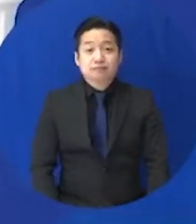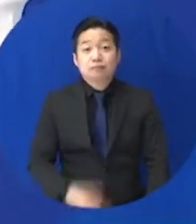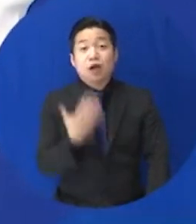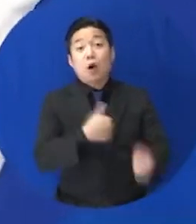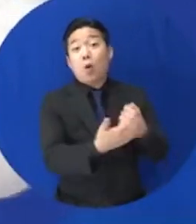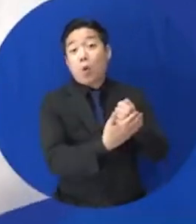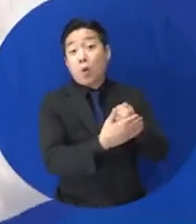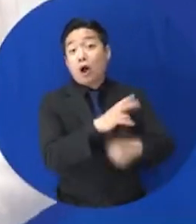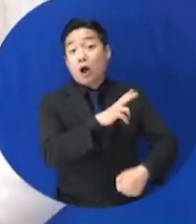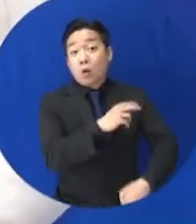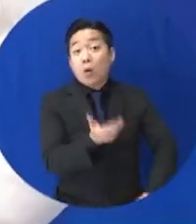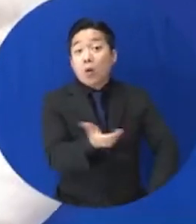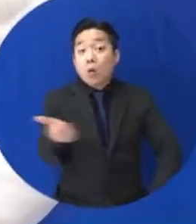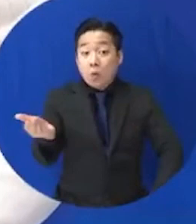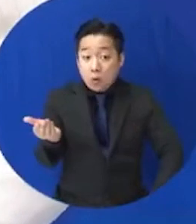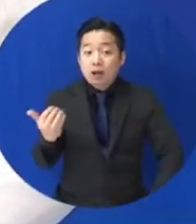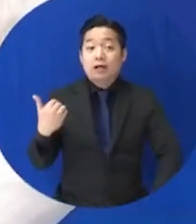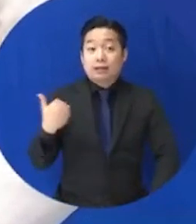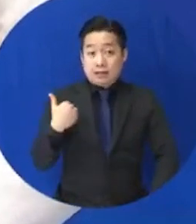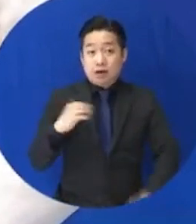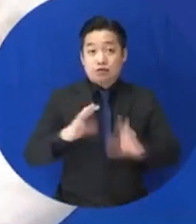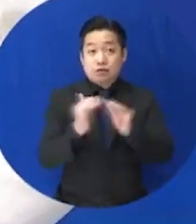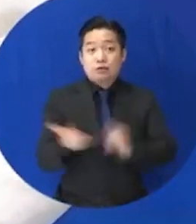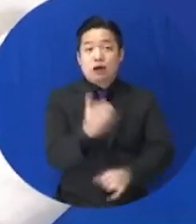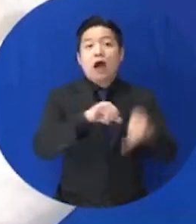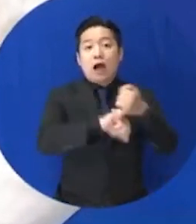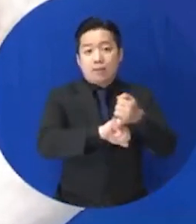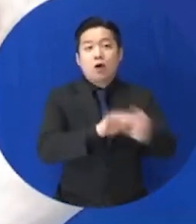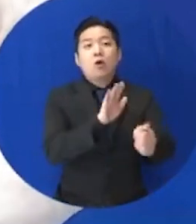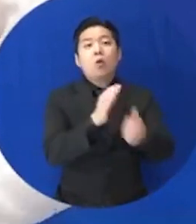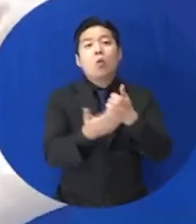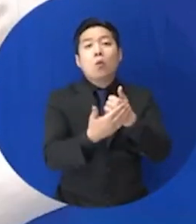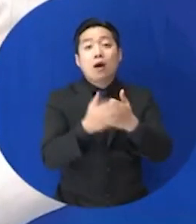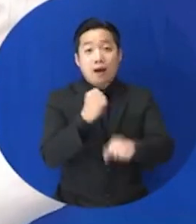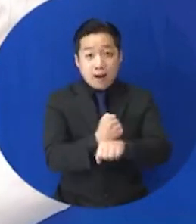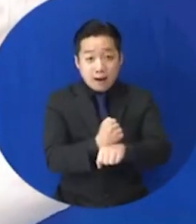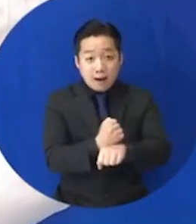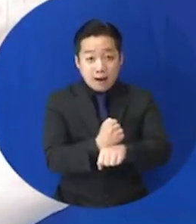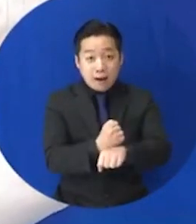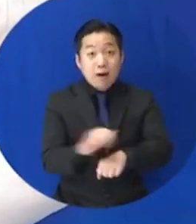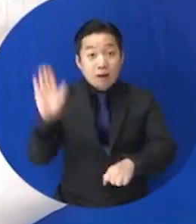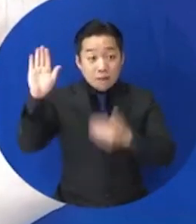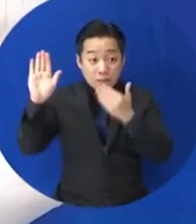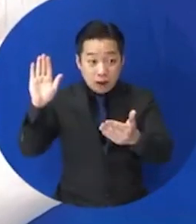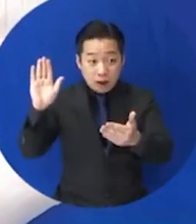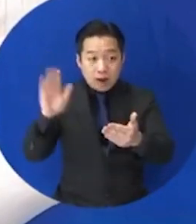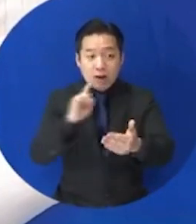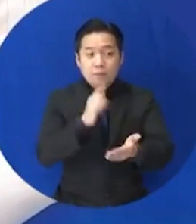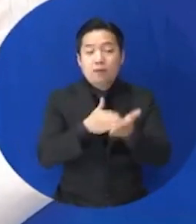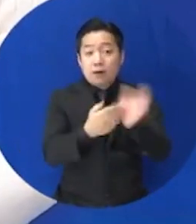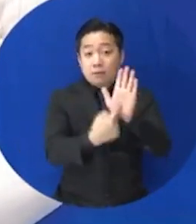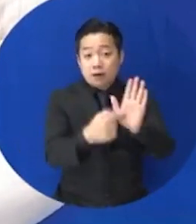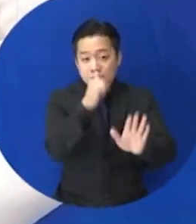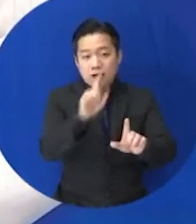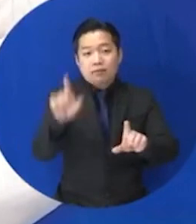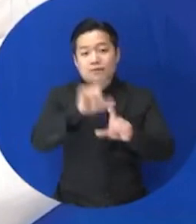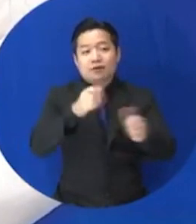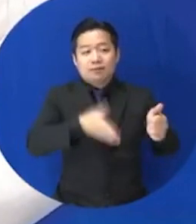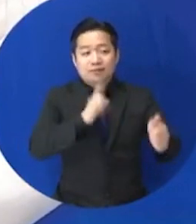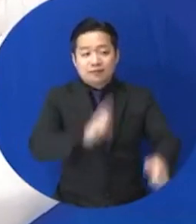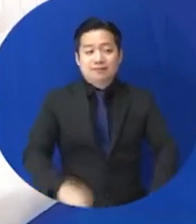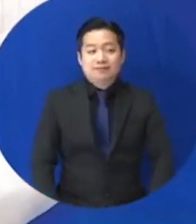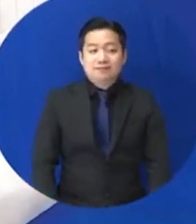협조해 주신 의원님들께 내가 국민께 약속했으니 도와주세요 하시냐 이 말씀이죠. 말씀드리고 있죠. 한 번 더 얘기해